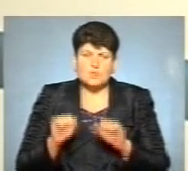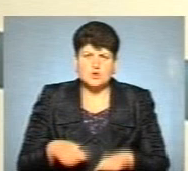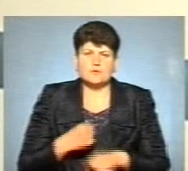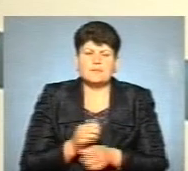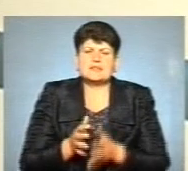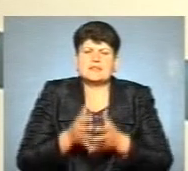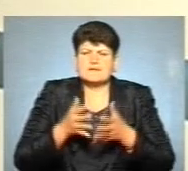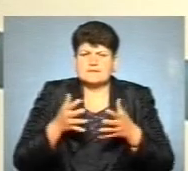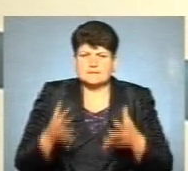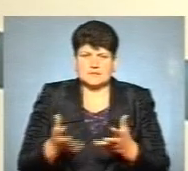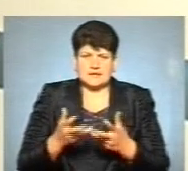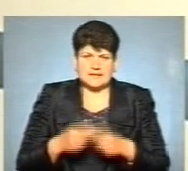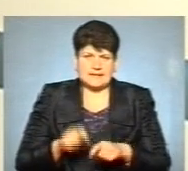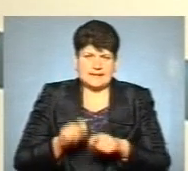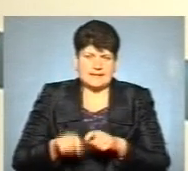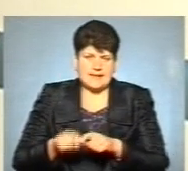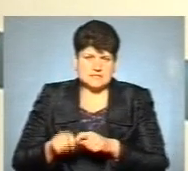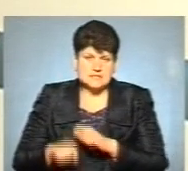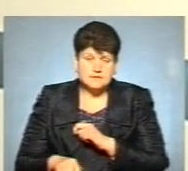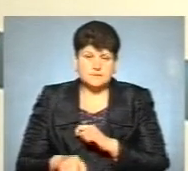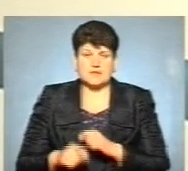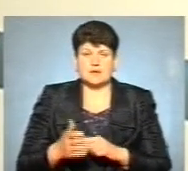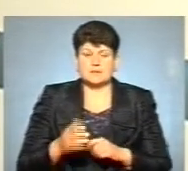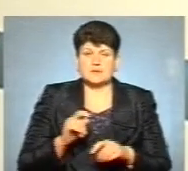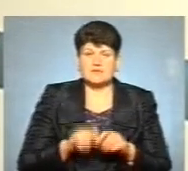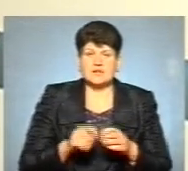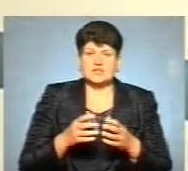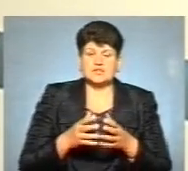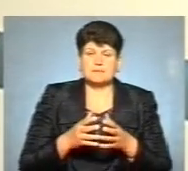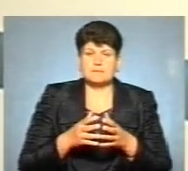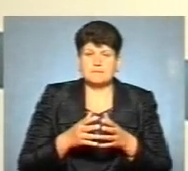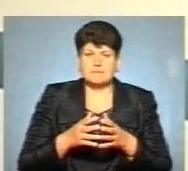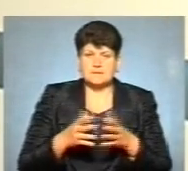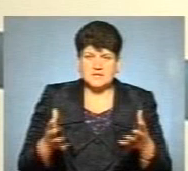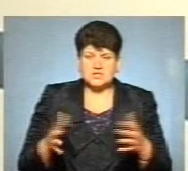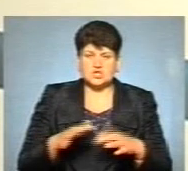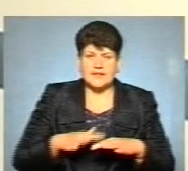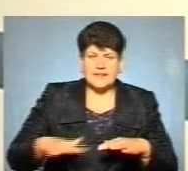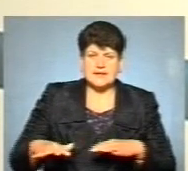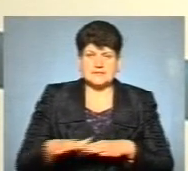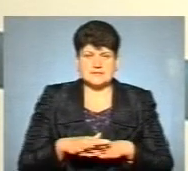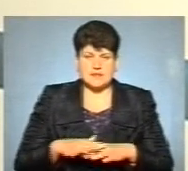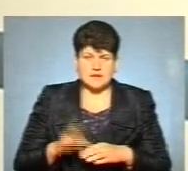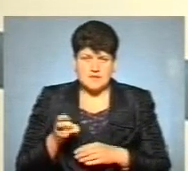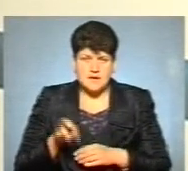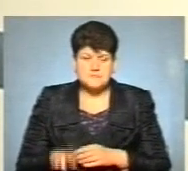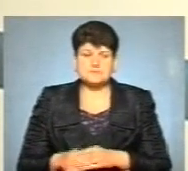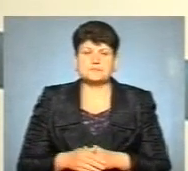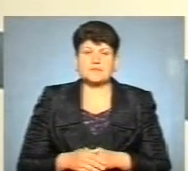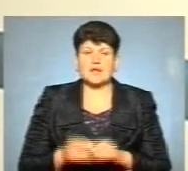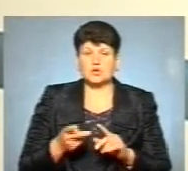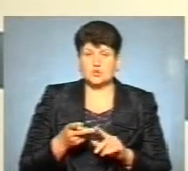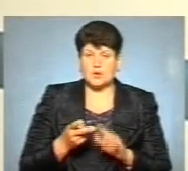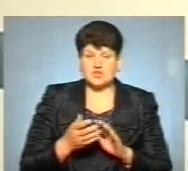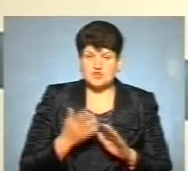більшу кількість тестів, відповідно, тестувати ширшу кількість населення і контингентів. В другу чергу